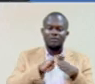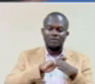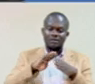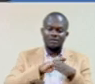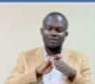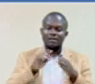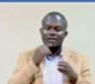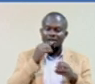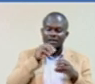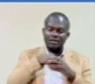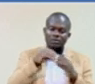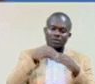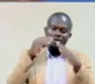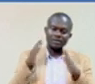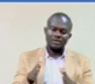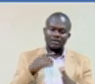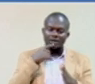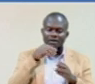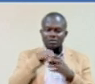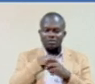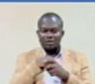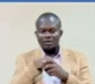business, ari mu buyobozi, ari mu